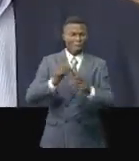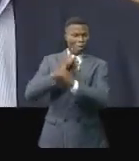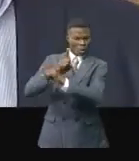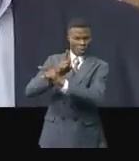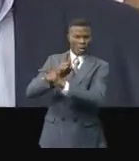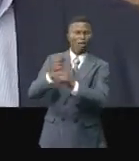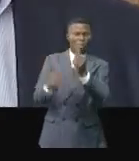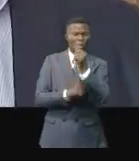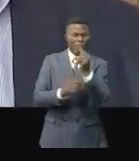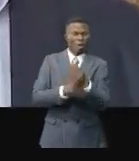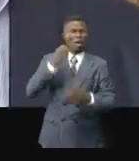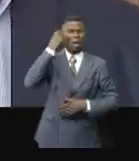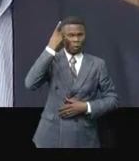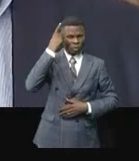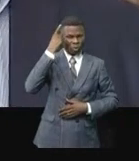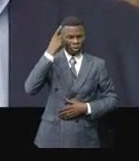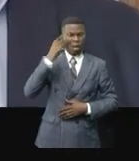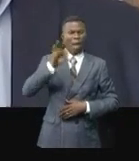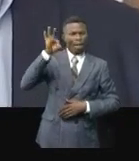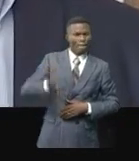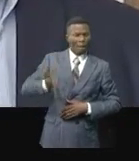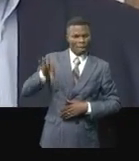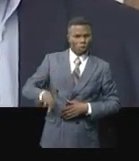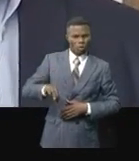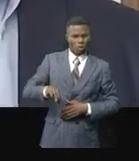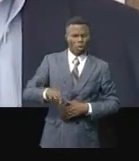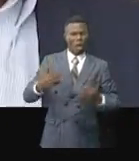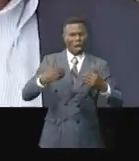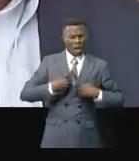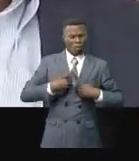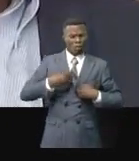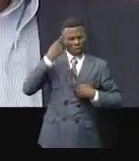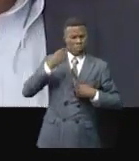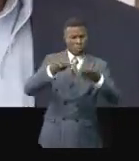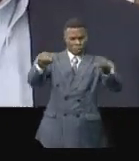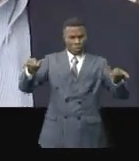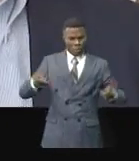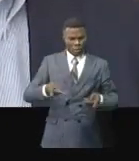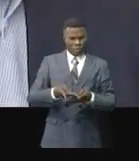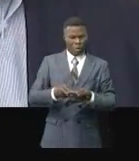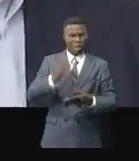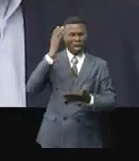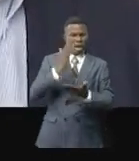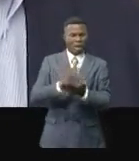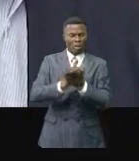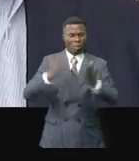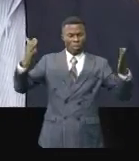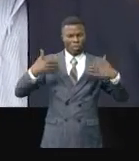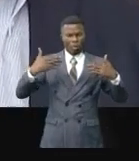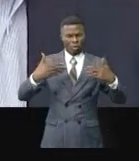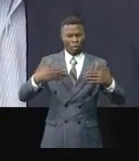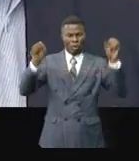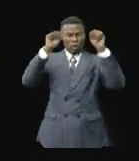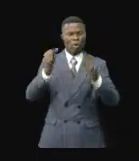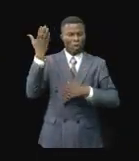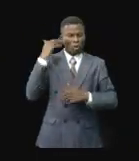les gens auront compris l'approche qu'ils doivent avoir par rapport à la survie du parc, l'atténuation du changement climatique et le cycle d'eau sera